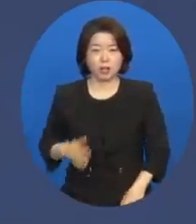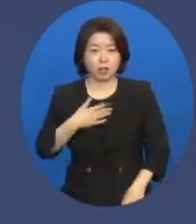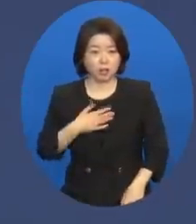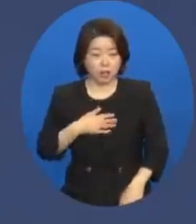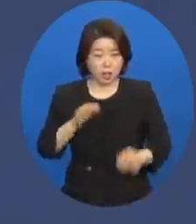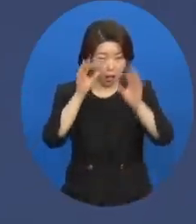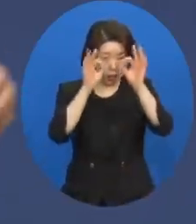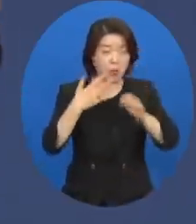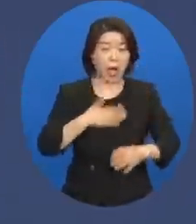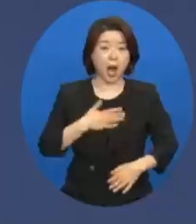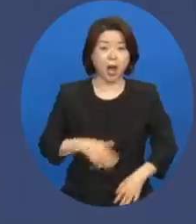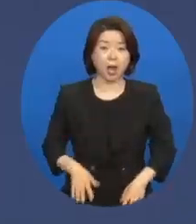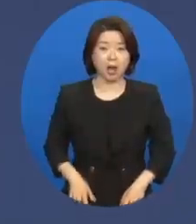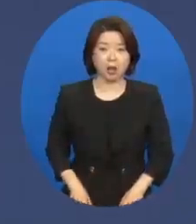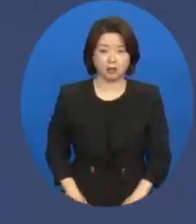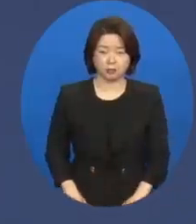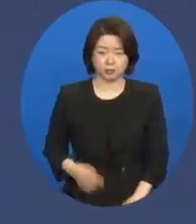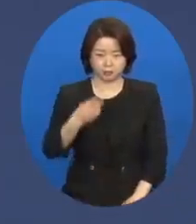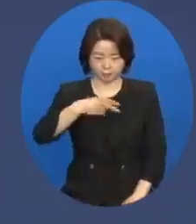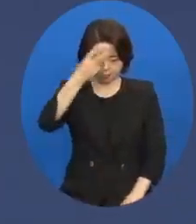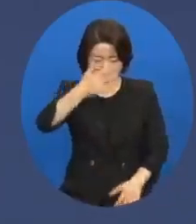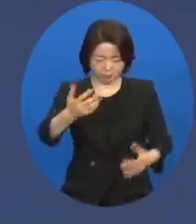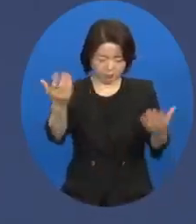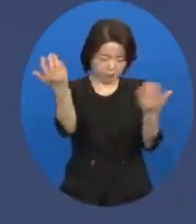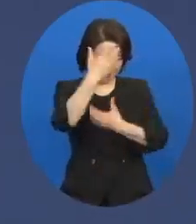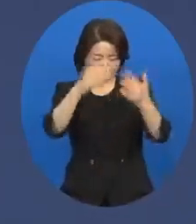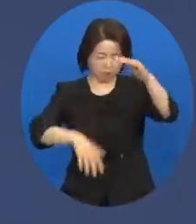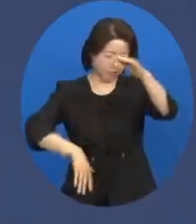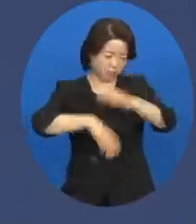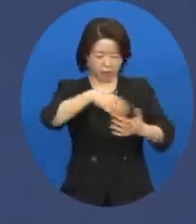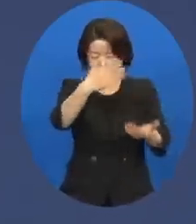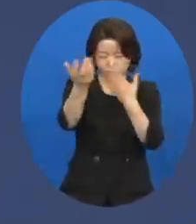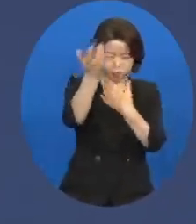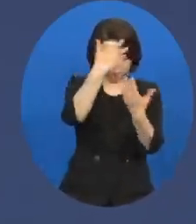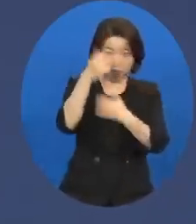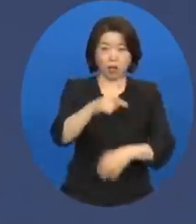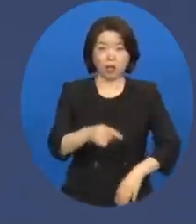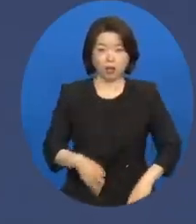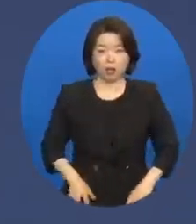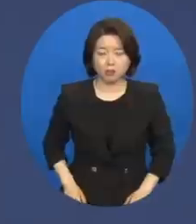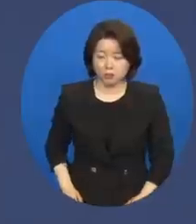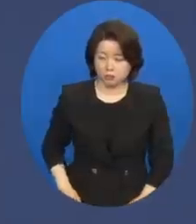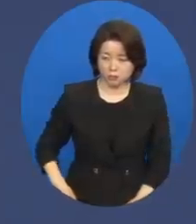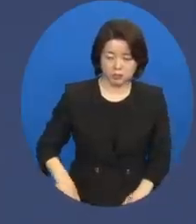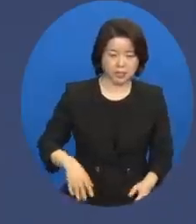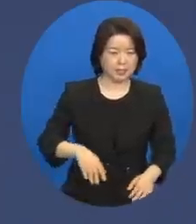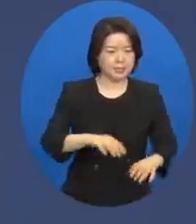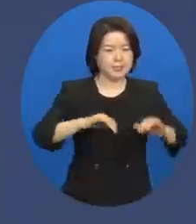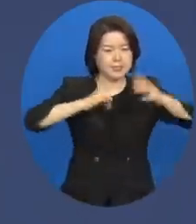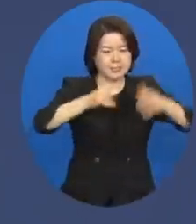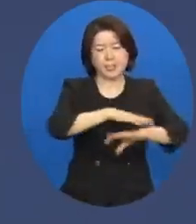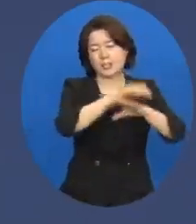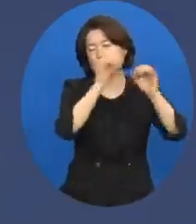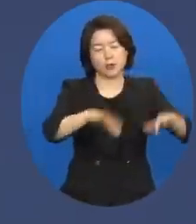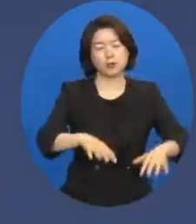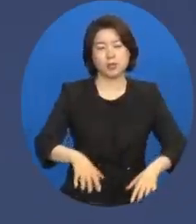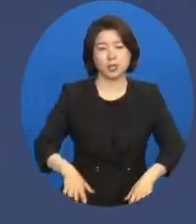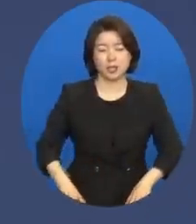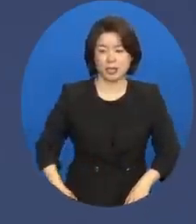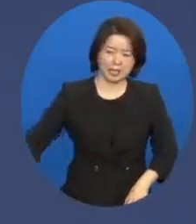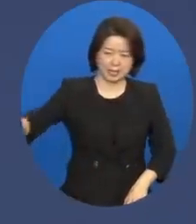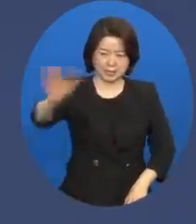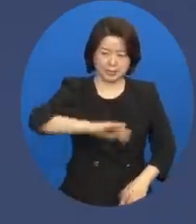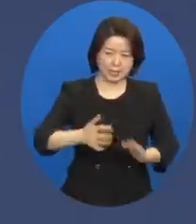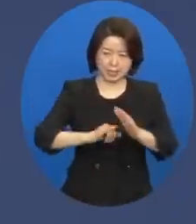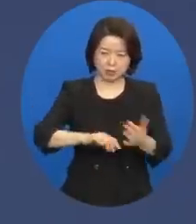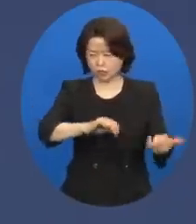알잖아요. 그럼 술 이빠이 하셔가지고는 그냥 세상이 허무하다는 거예요. 그걸 같이 죽자는